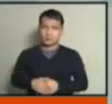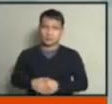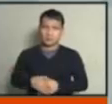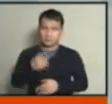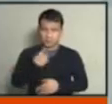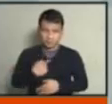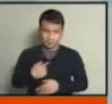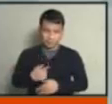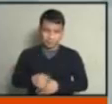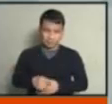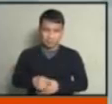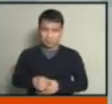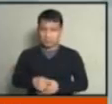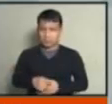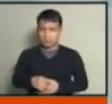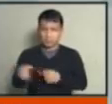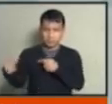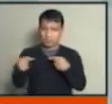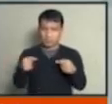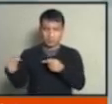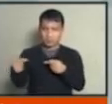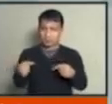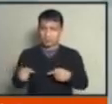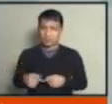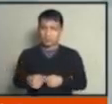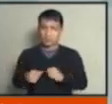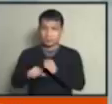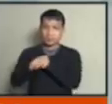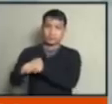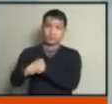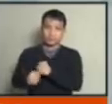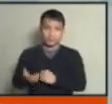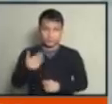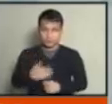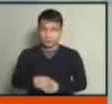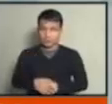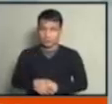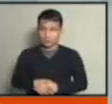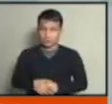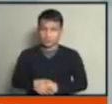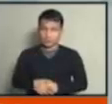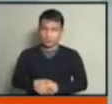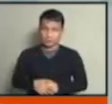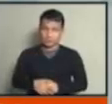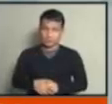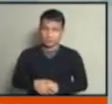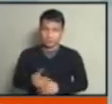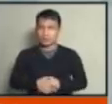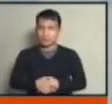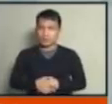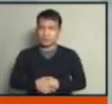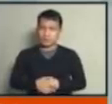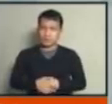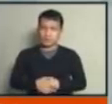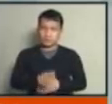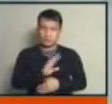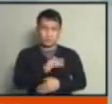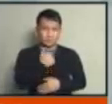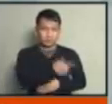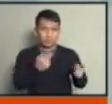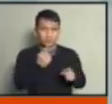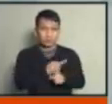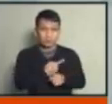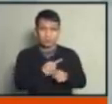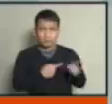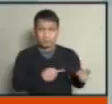dahil pagka naman nung nag-aaway kami, pinoprovoke din naman niya ako na pagbuhatan ko siya ng kamay. Sir, hindi po sapat na